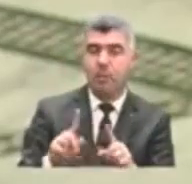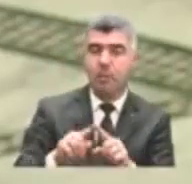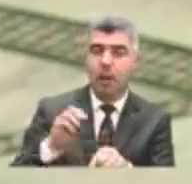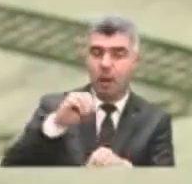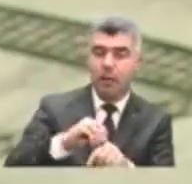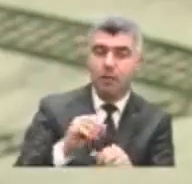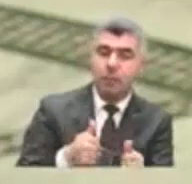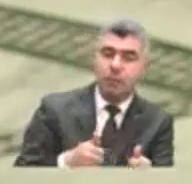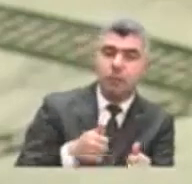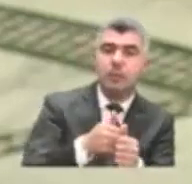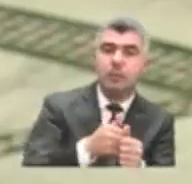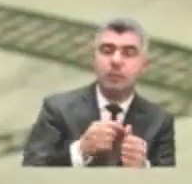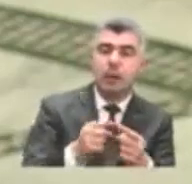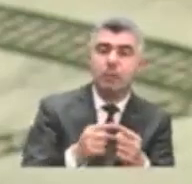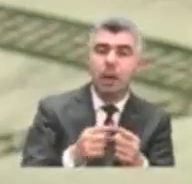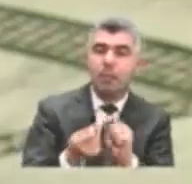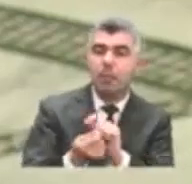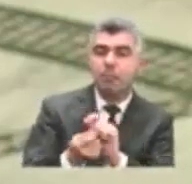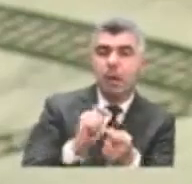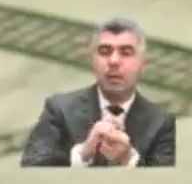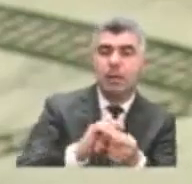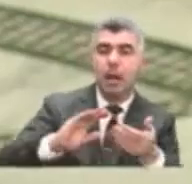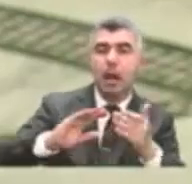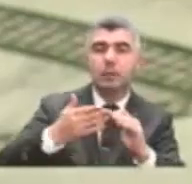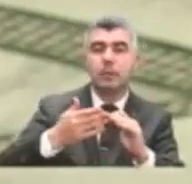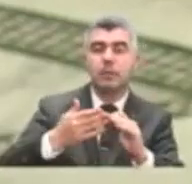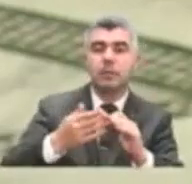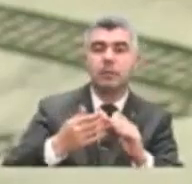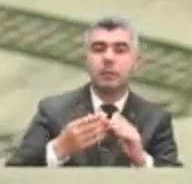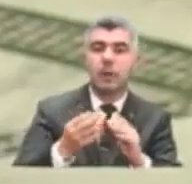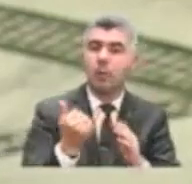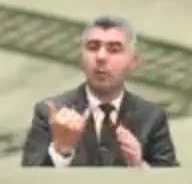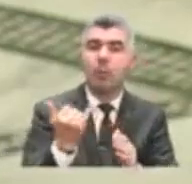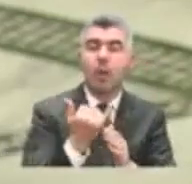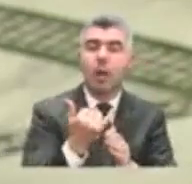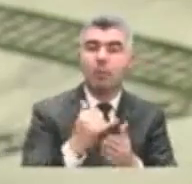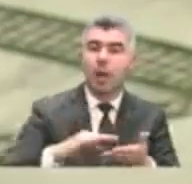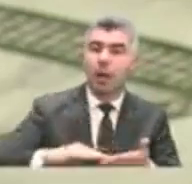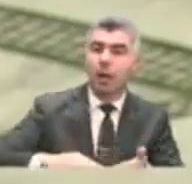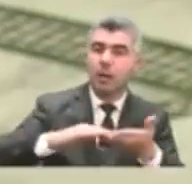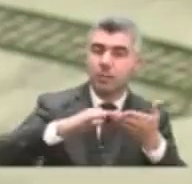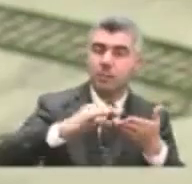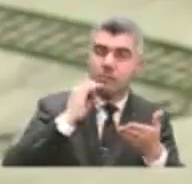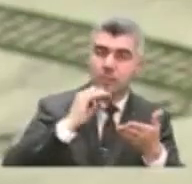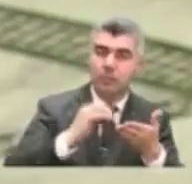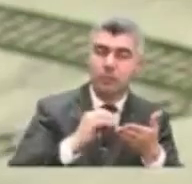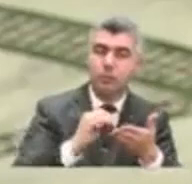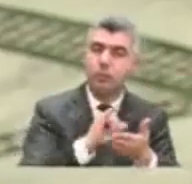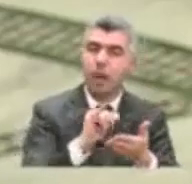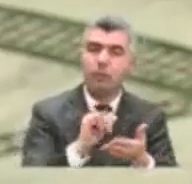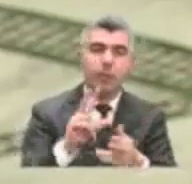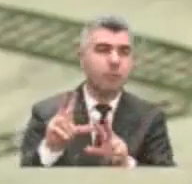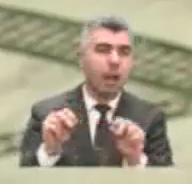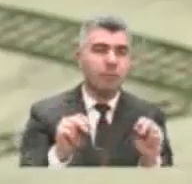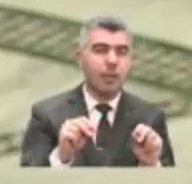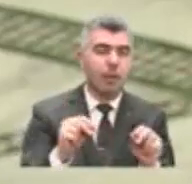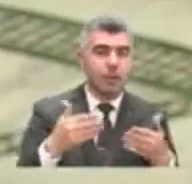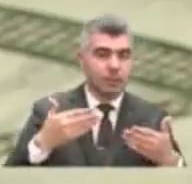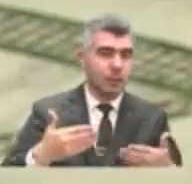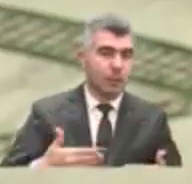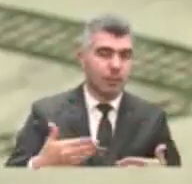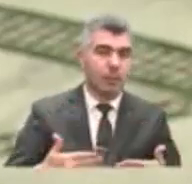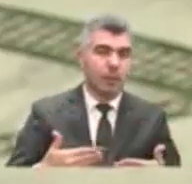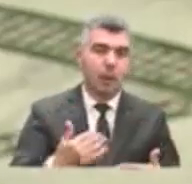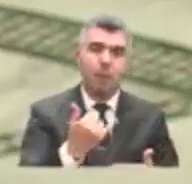تحولات التكنولوجيا عرف هذا التغير كبير وا استباقي وبالخصوص الى